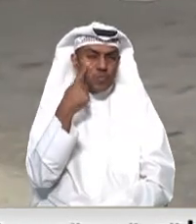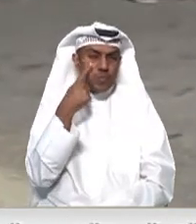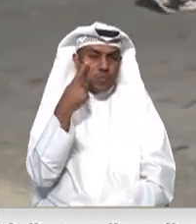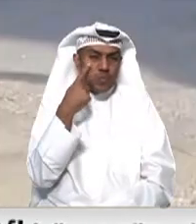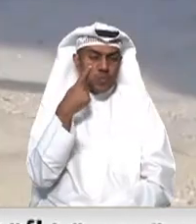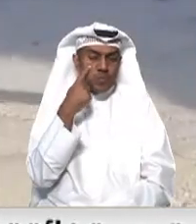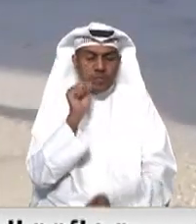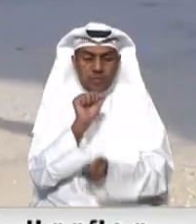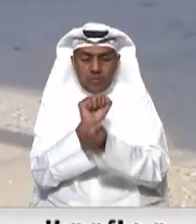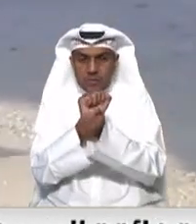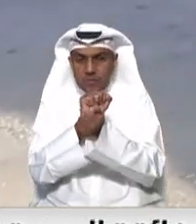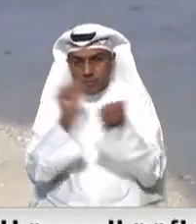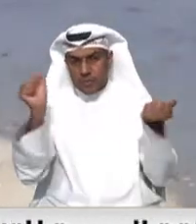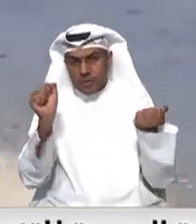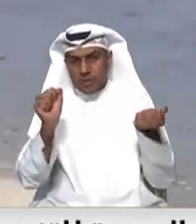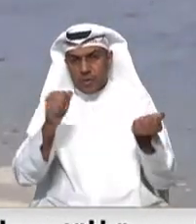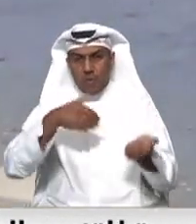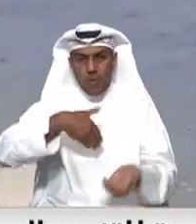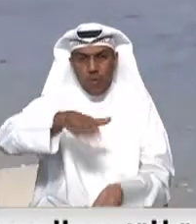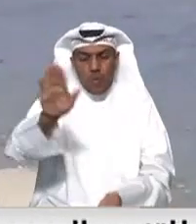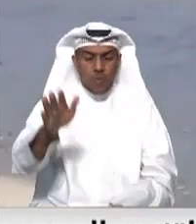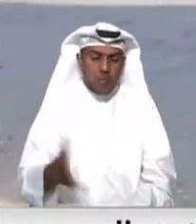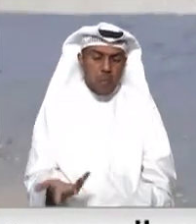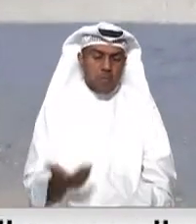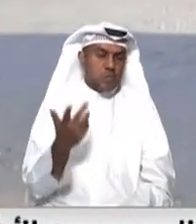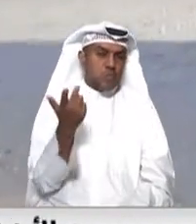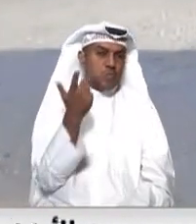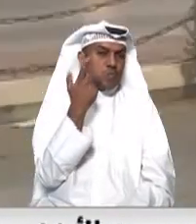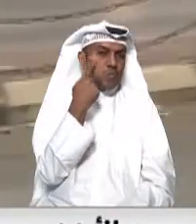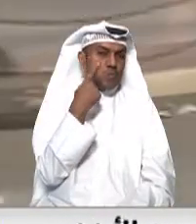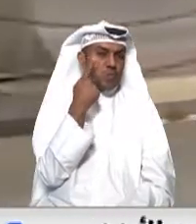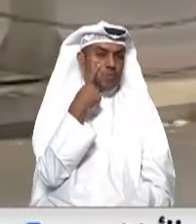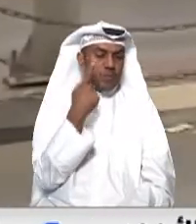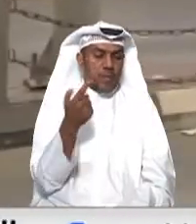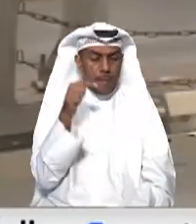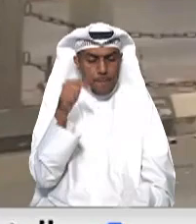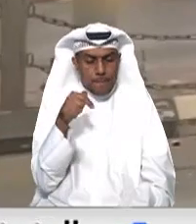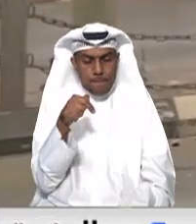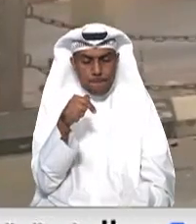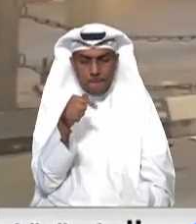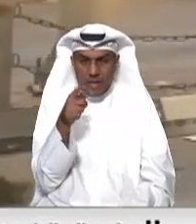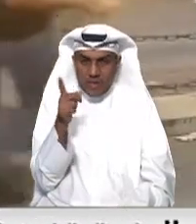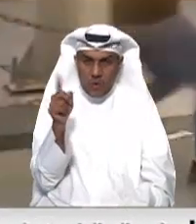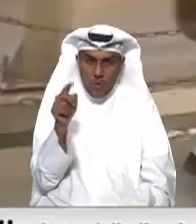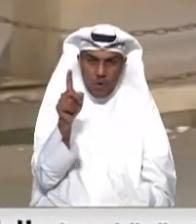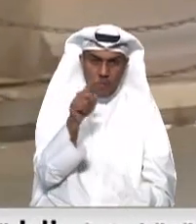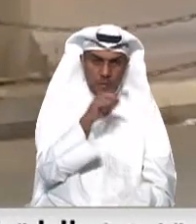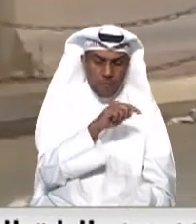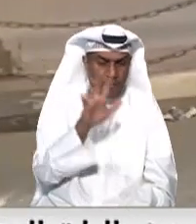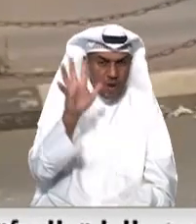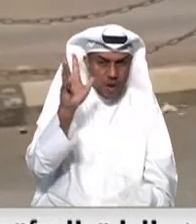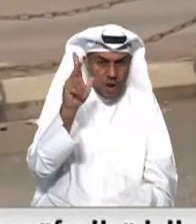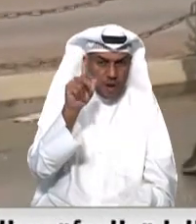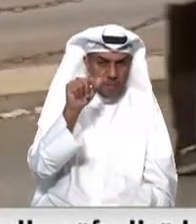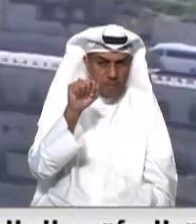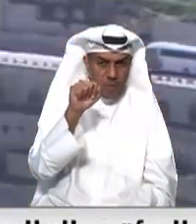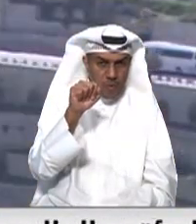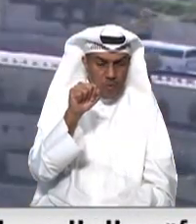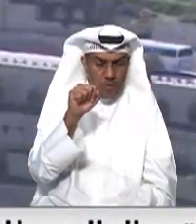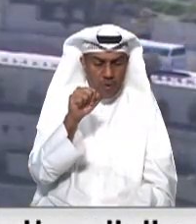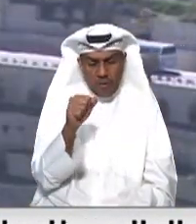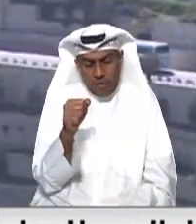سراح الأسرى، حيث إن هذه الصفقات على مدار الأيام الخمسة، أي يومين